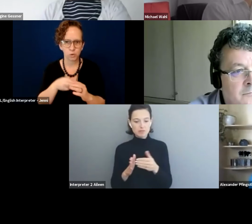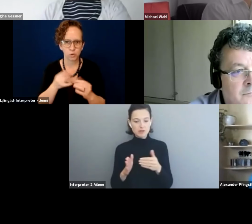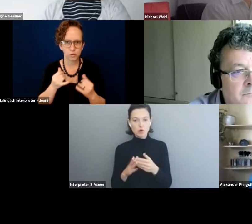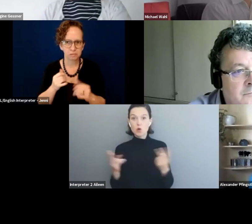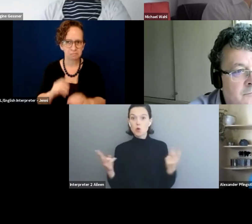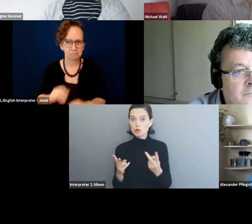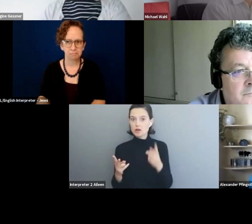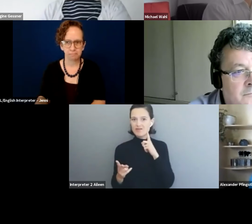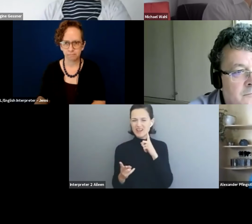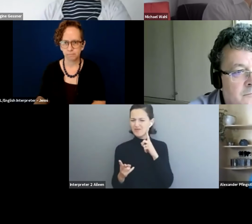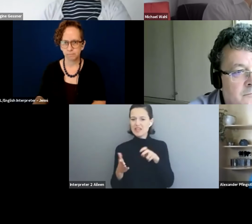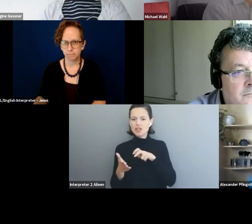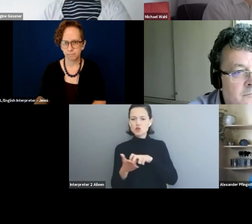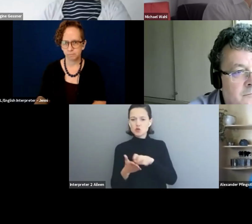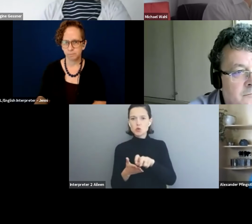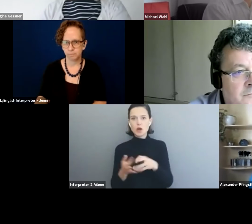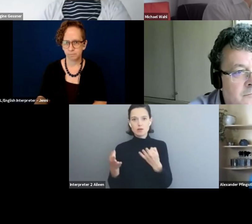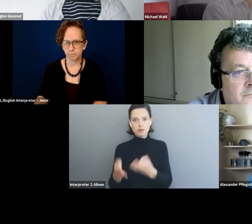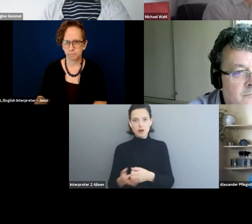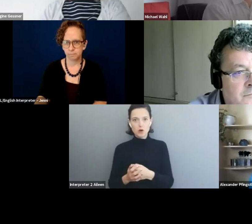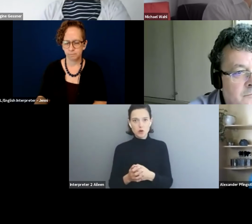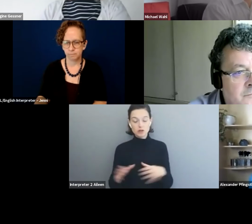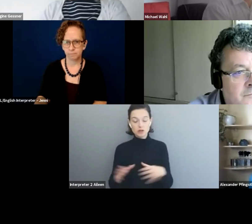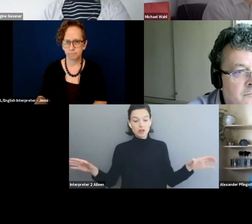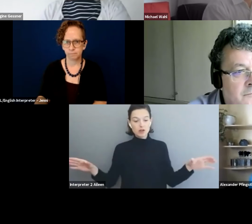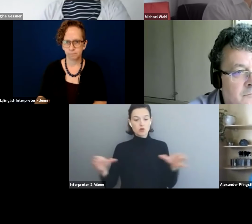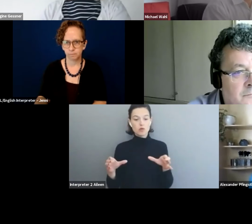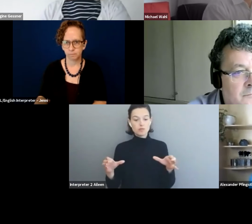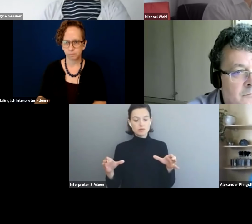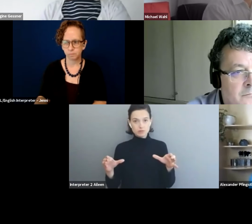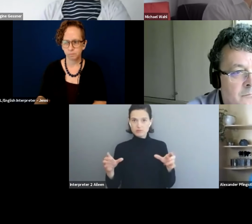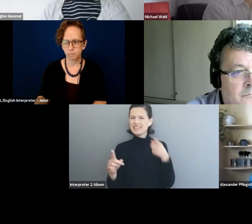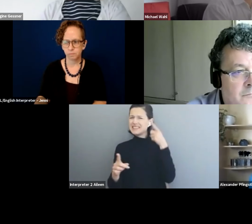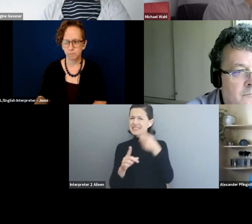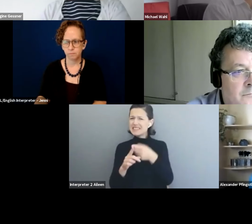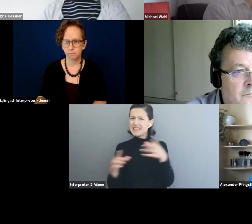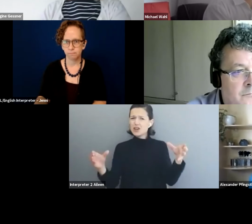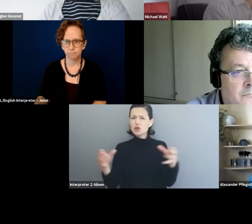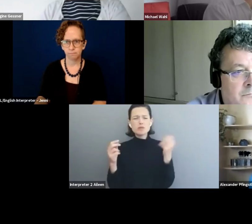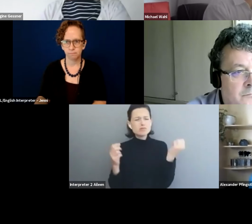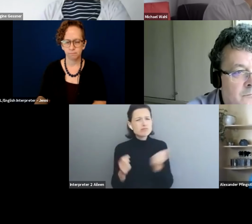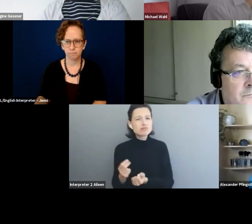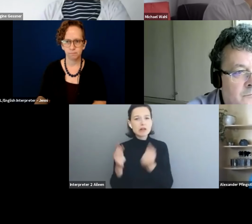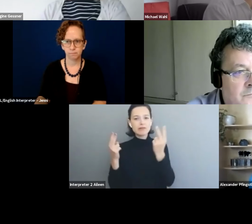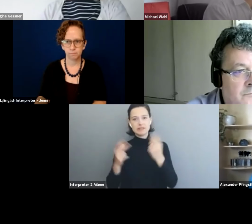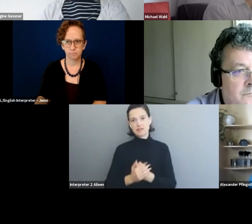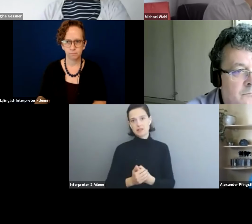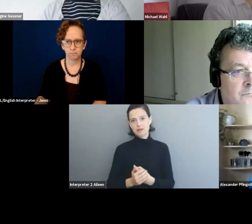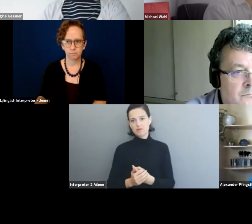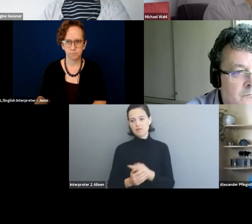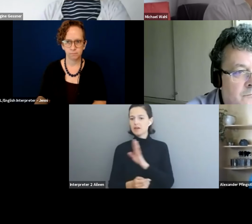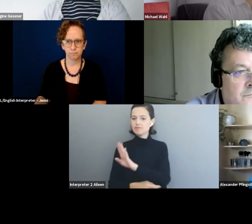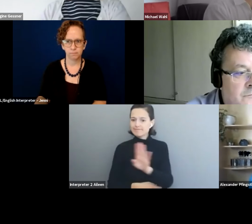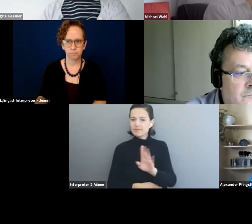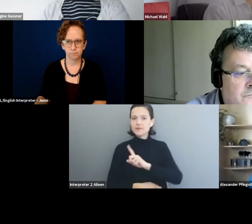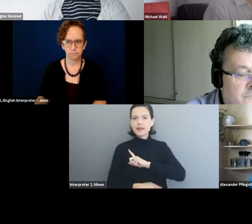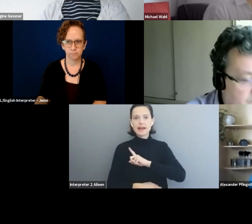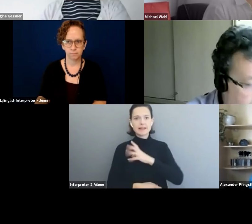hat, einfach als wichtige Zielgruppe sehen. So wie Rea gesagt hat, mit eigenen Wünschen, Anforderungen und